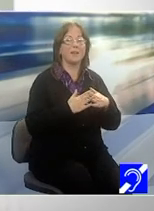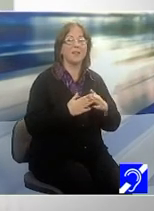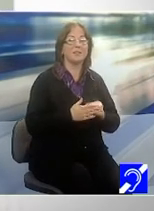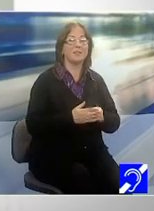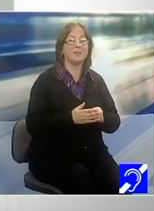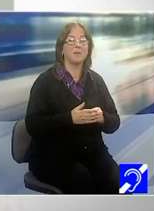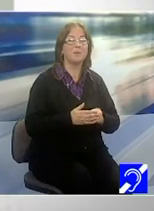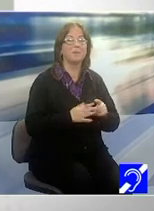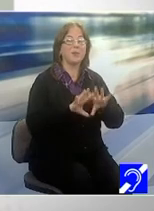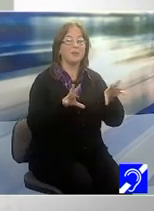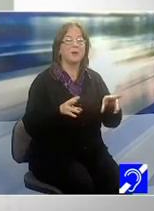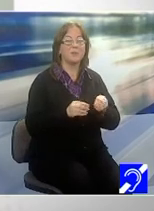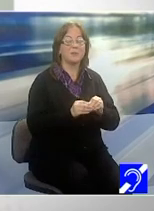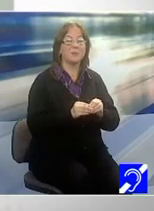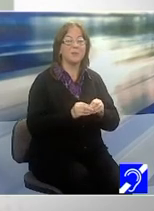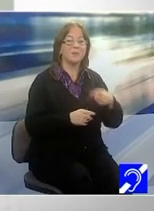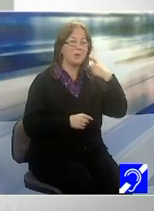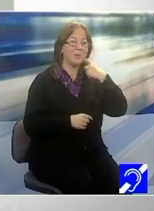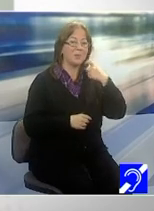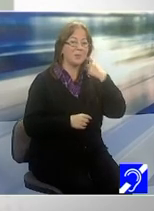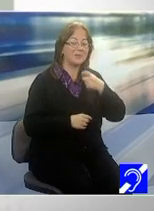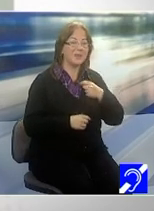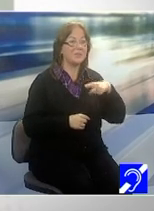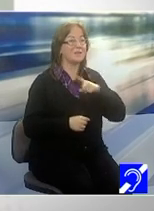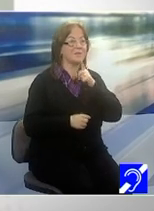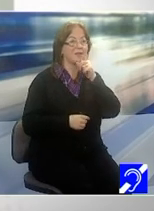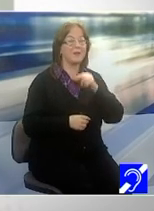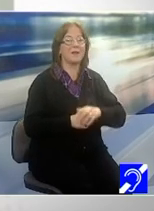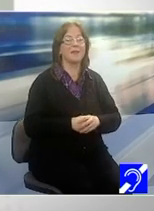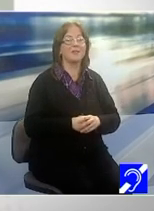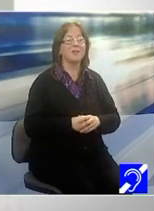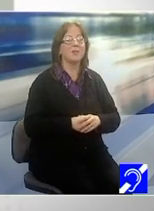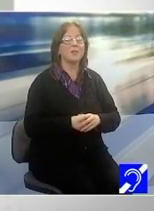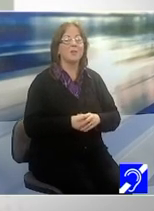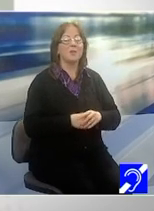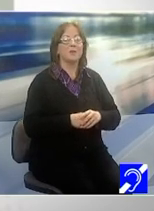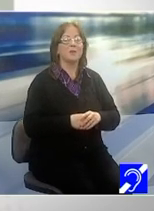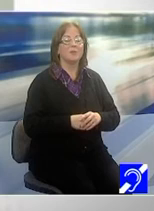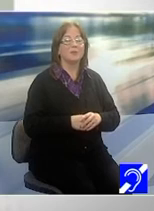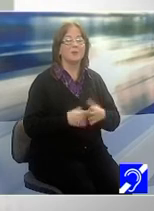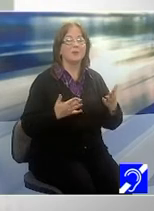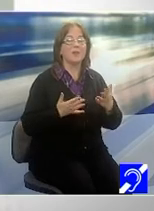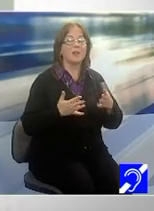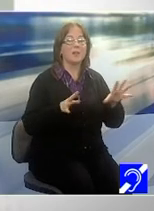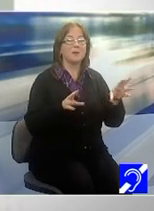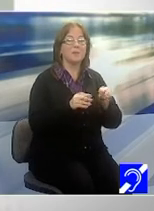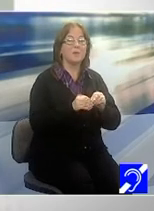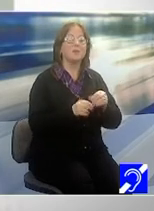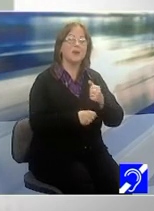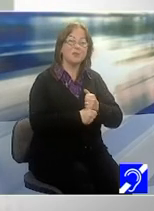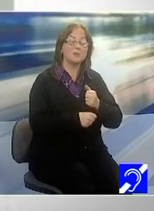pe toți clujenii, pe soliștii cu care mi-ai lucrat, de fapt, nu? Ai mai pus în